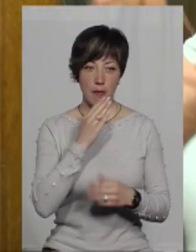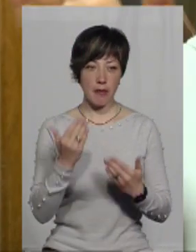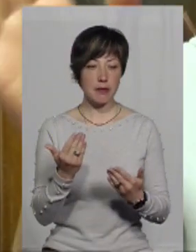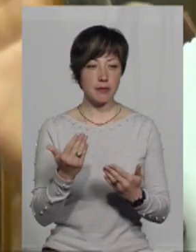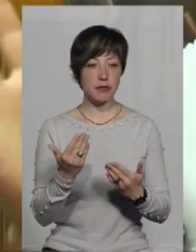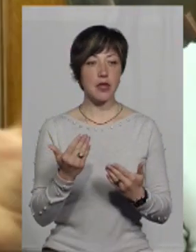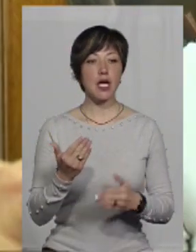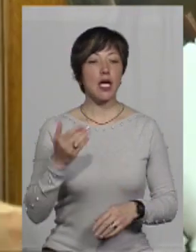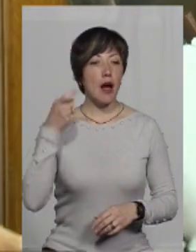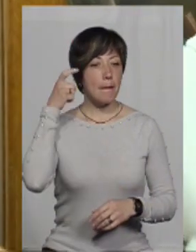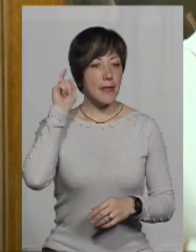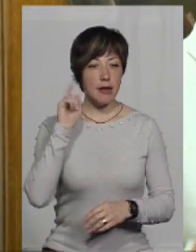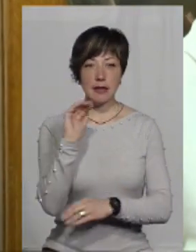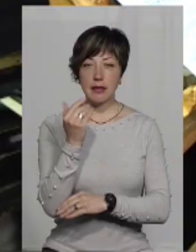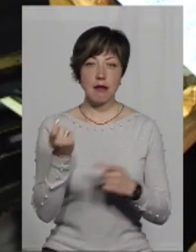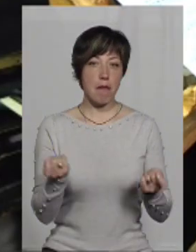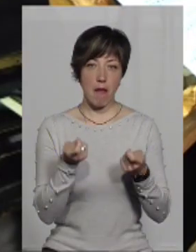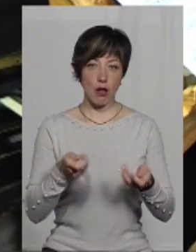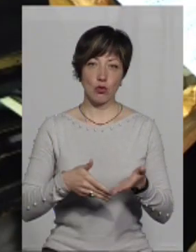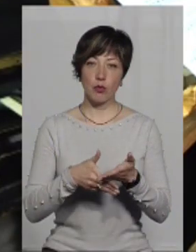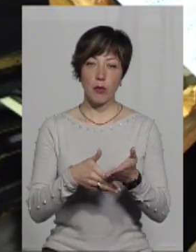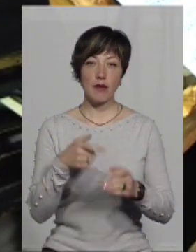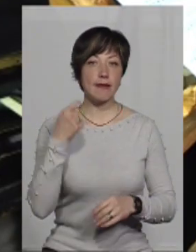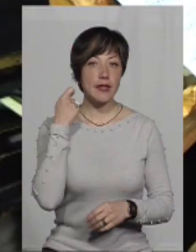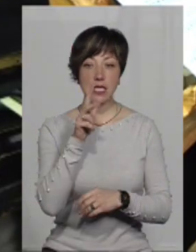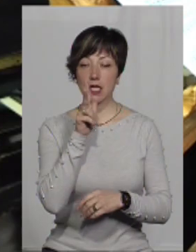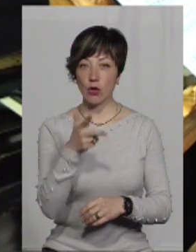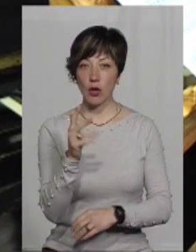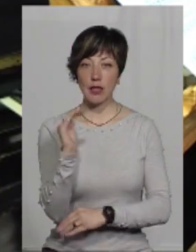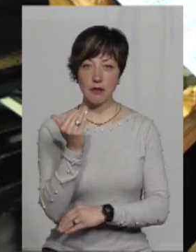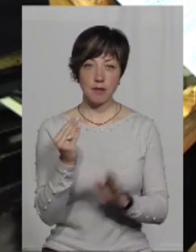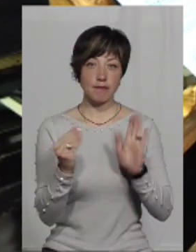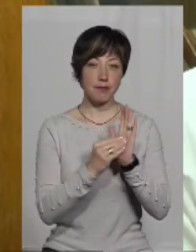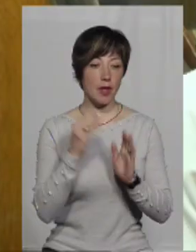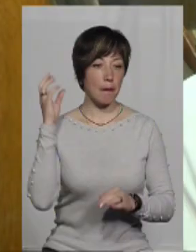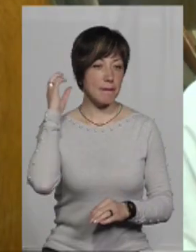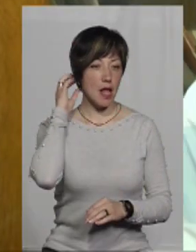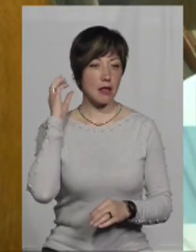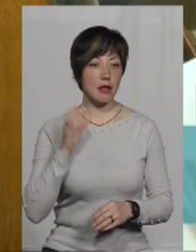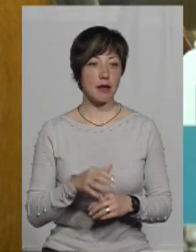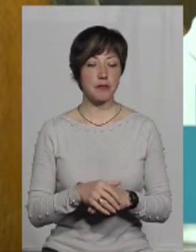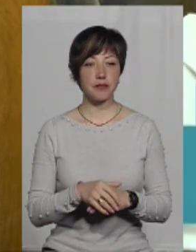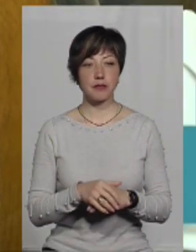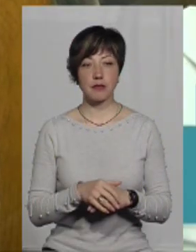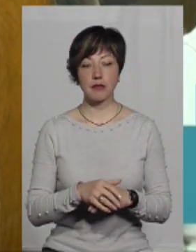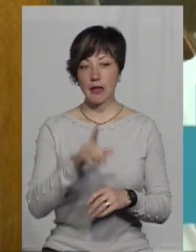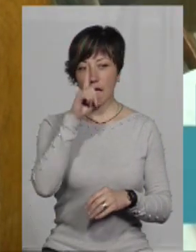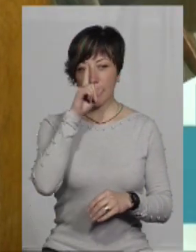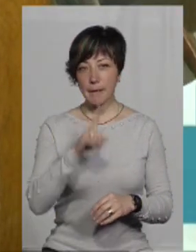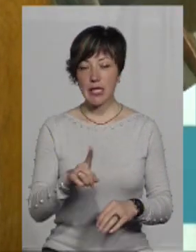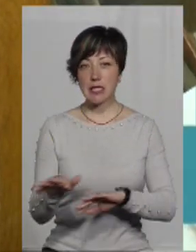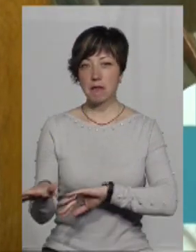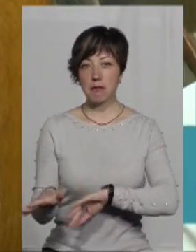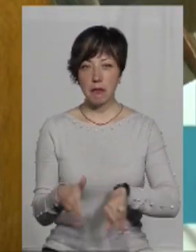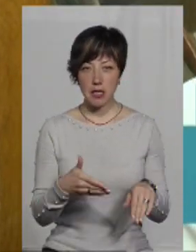її словами, слуховий апарат дитині мало допоміг. У віці 3 років дівчинці поставили імплантат. Буквально місяць після того,